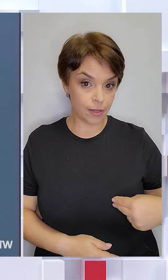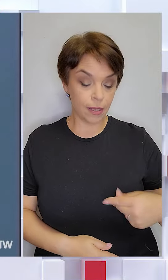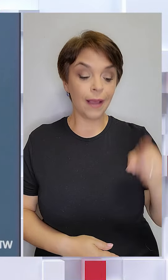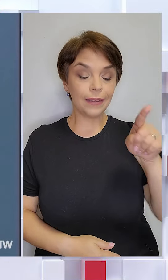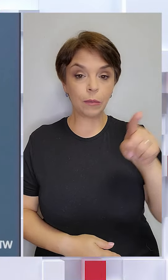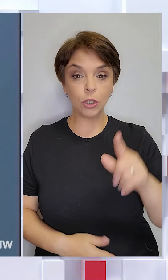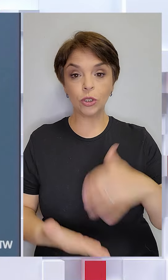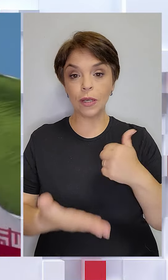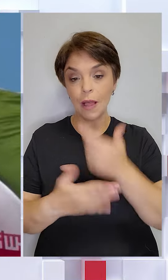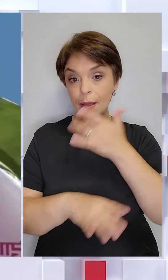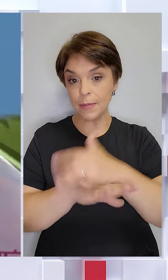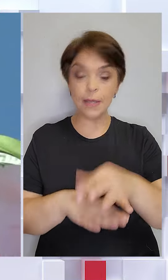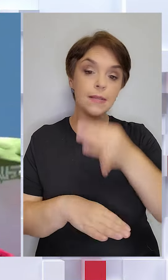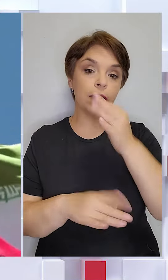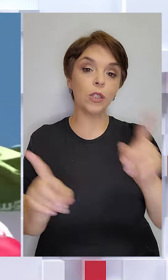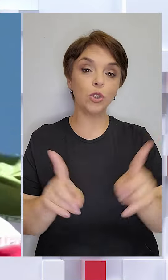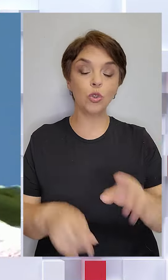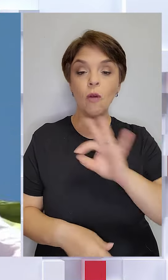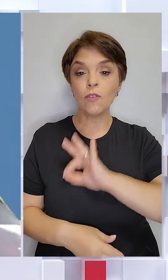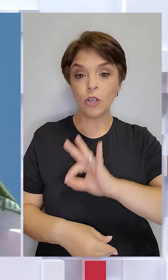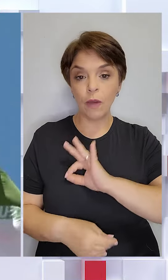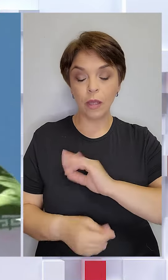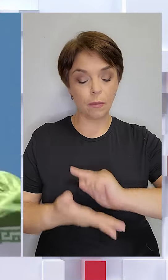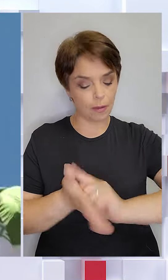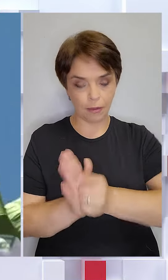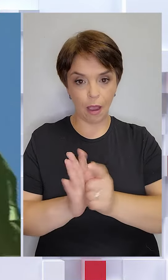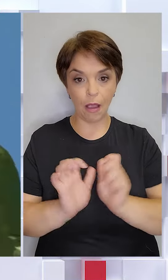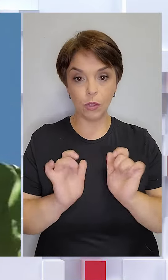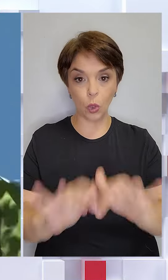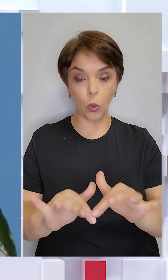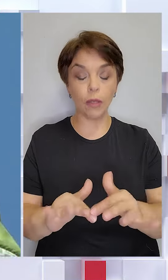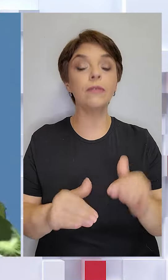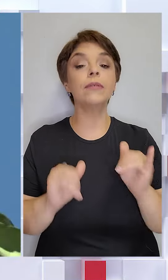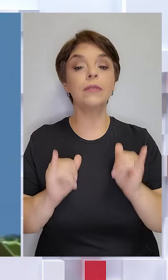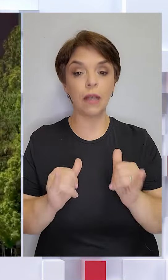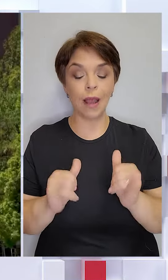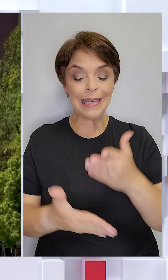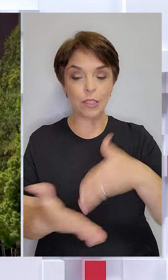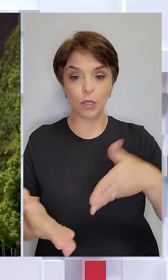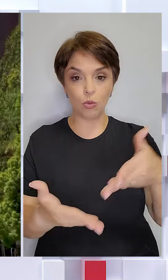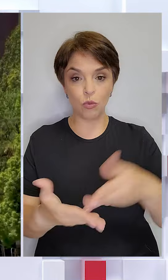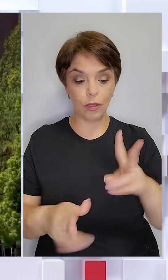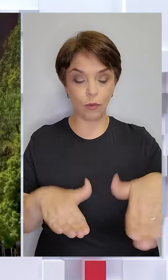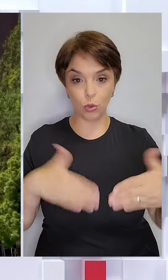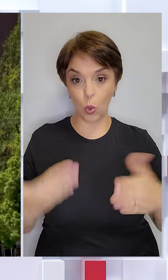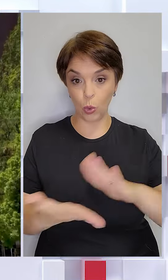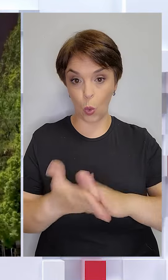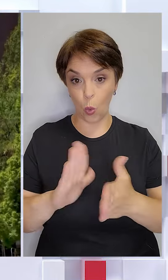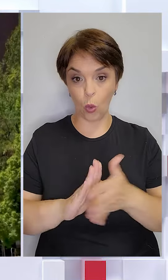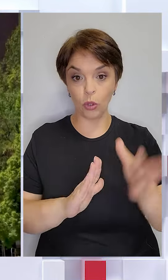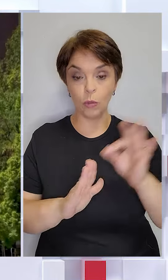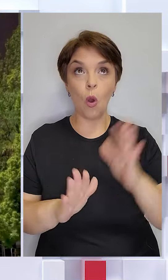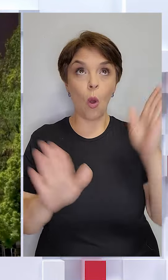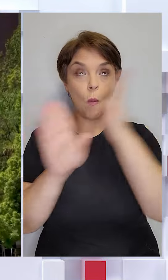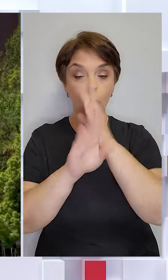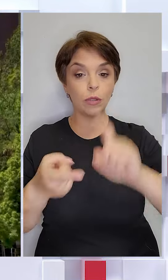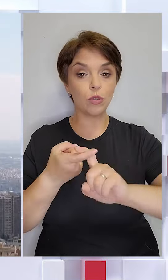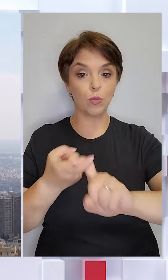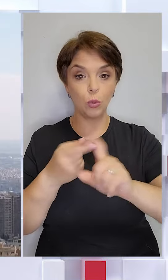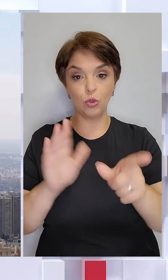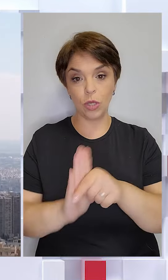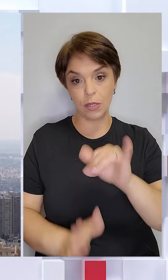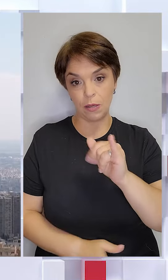Тамтешні глави МЗС сказали, що вживатимуть негайних кроків для, цитую, скасування двосторонніх угод про повітряне